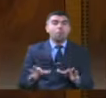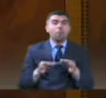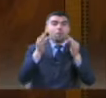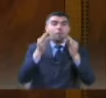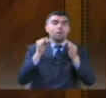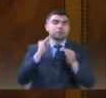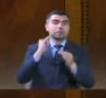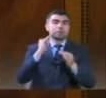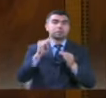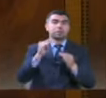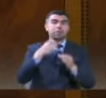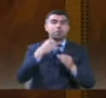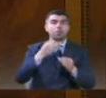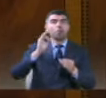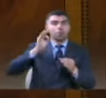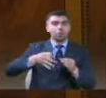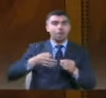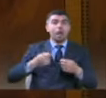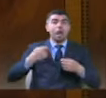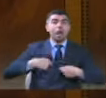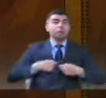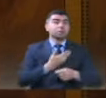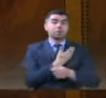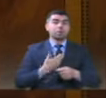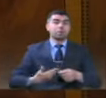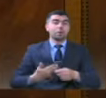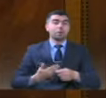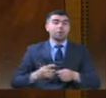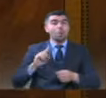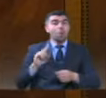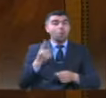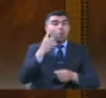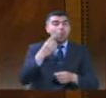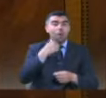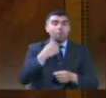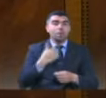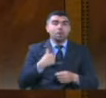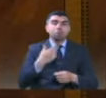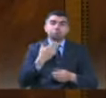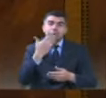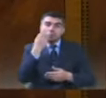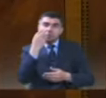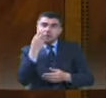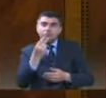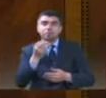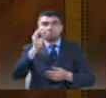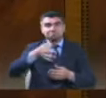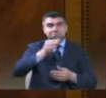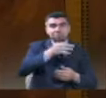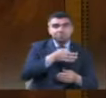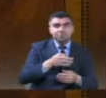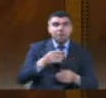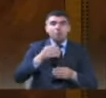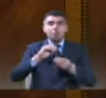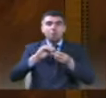المسؤولية، وعلى رأسها أنتم السيد الرئيس. كنا نأمل في الفريق الدستوري أن تهتم الحكومة بانشغالات الطبقة